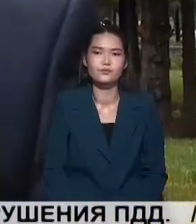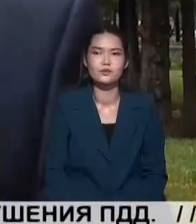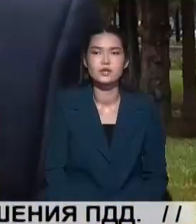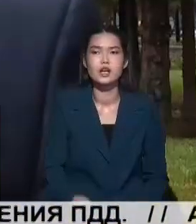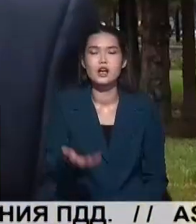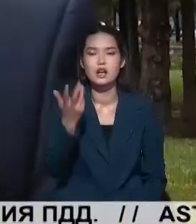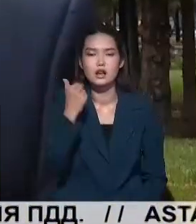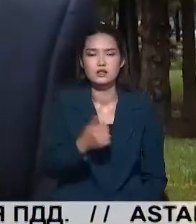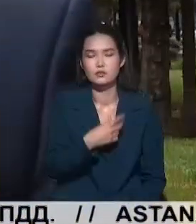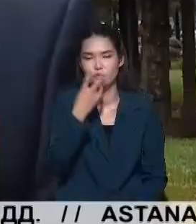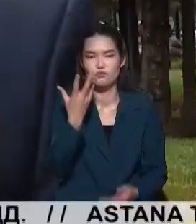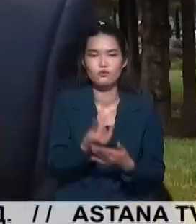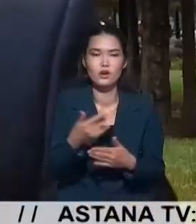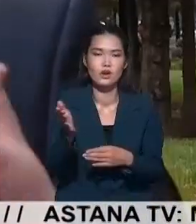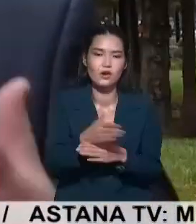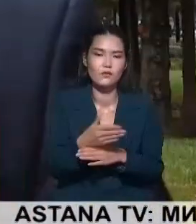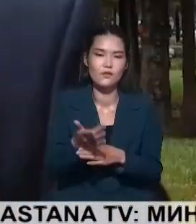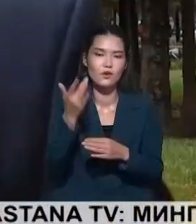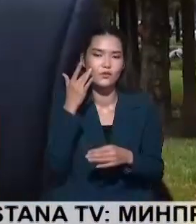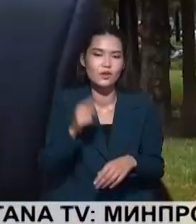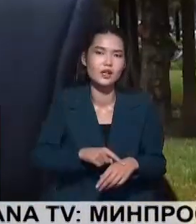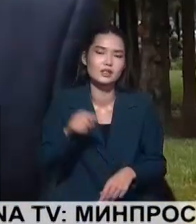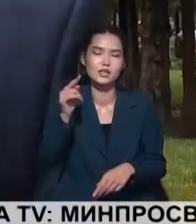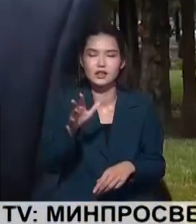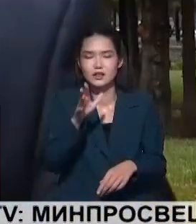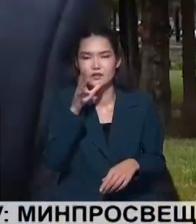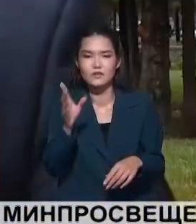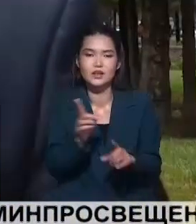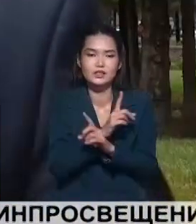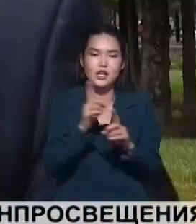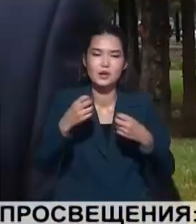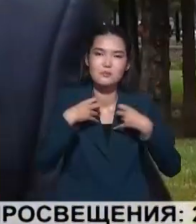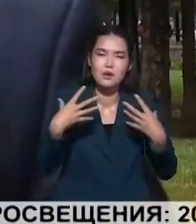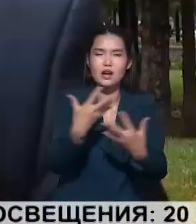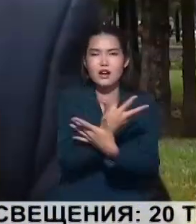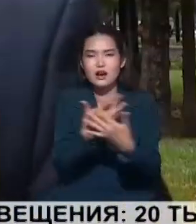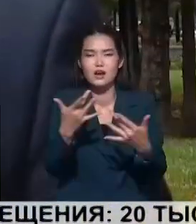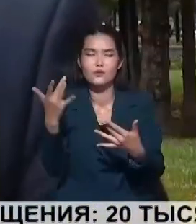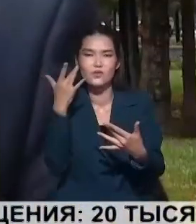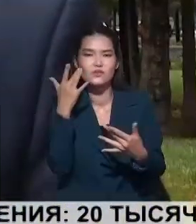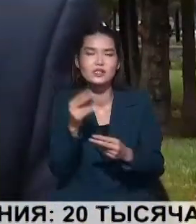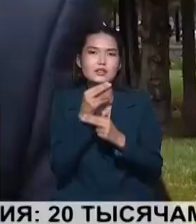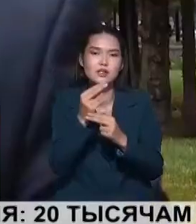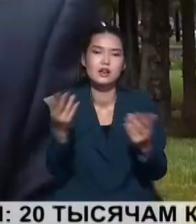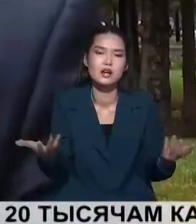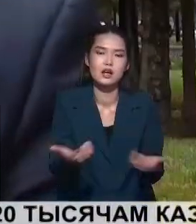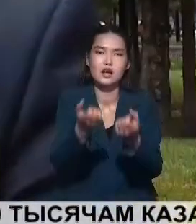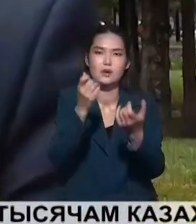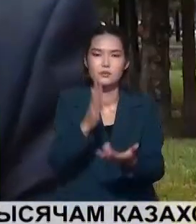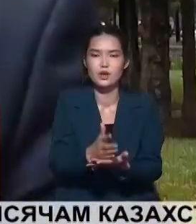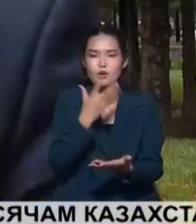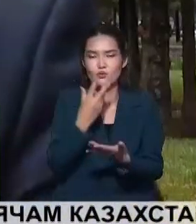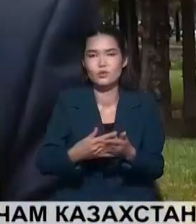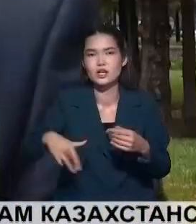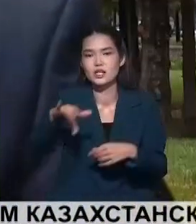Глядя на наш флаг, будь то всеобщая олимпиада, спортивные соревнования или политические мероприятия, всегда возникает чувство гордости. У меня есть страна.